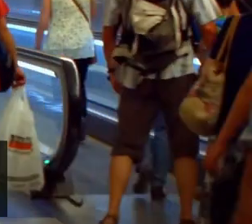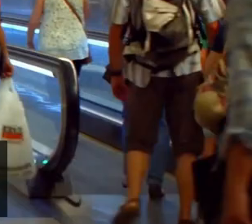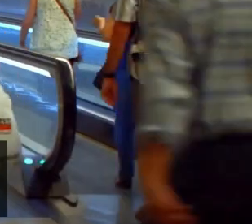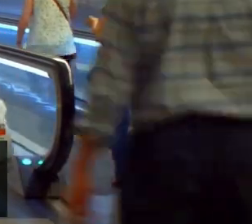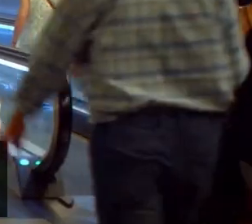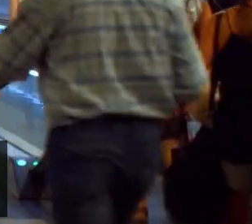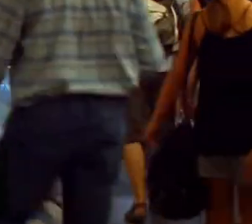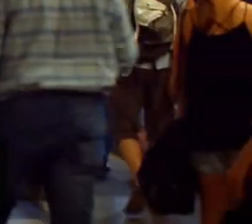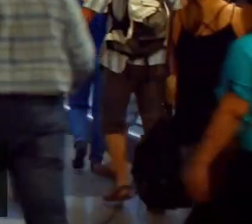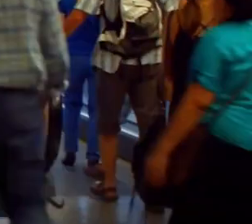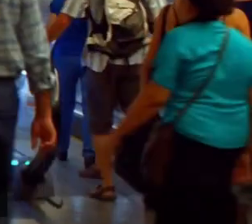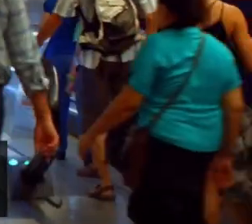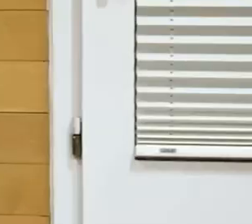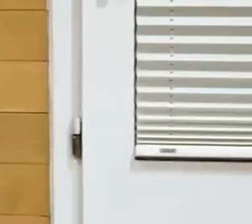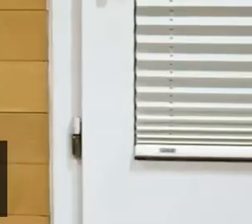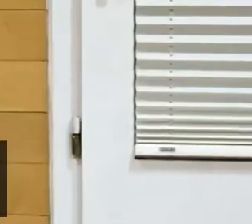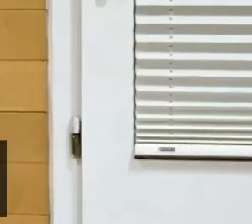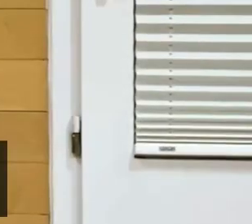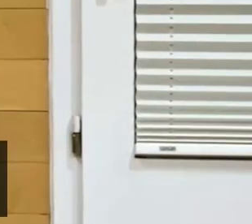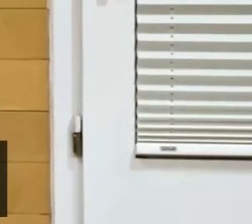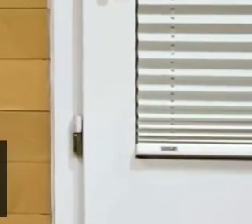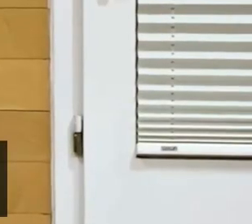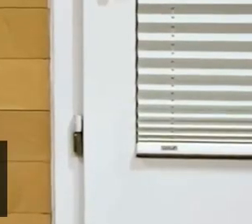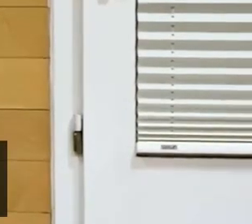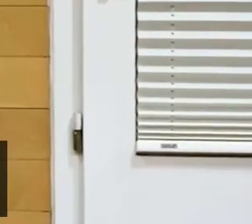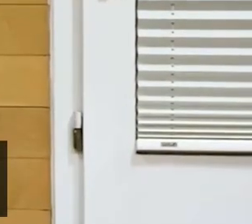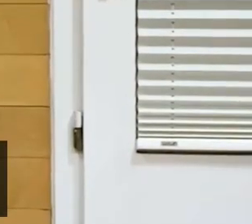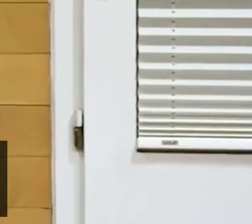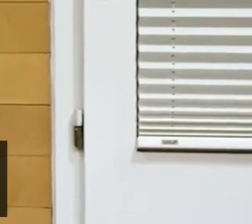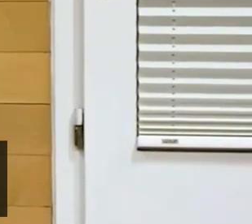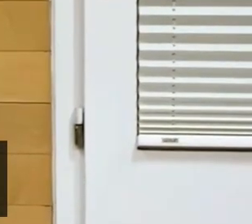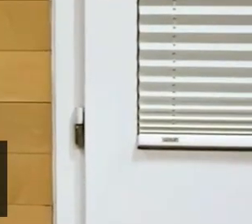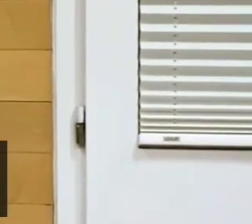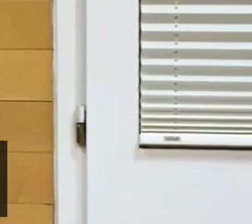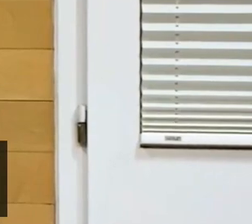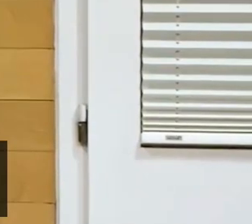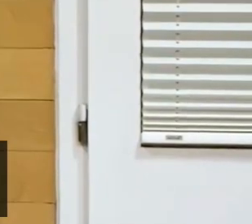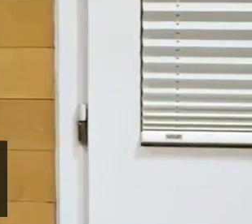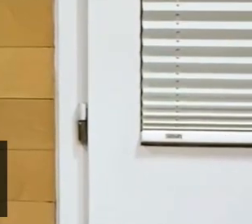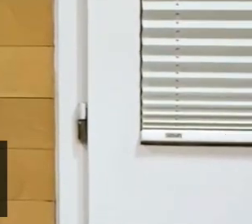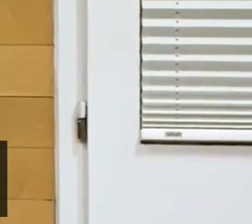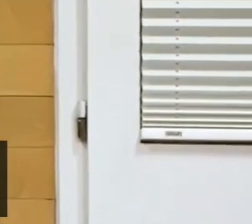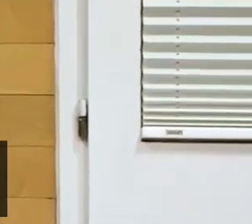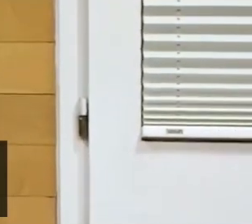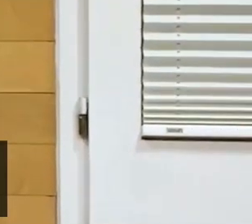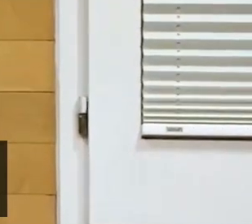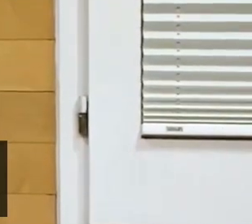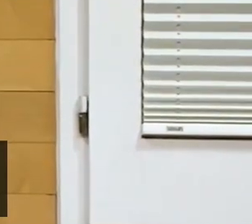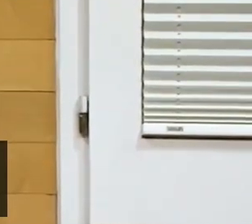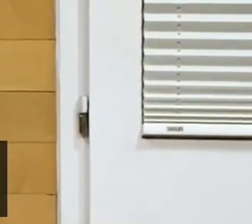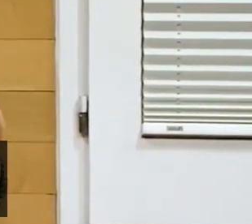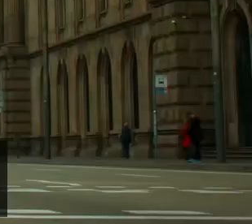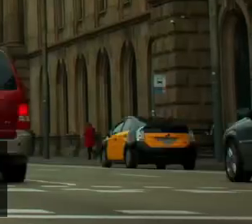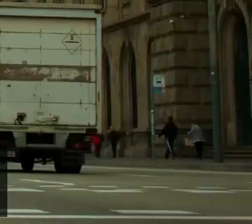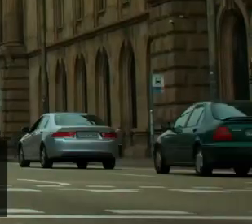les infraestructures, amb la planificació urbana. I per tant, per nosaltres a Barcelona és un treball indispensable.